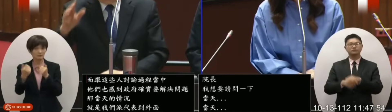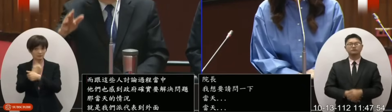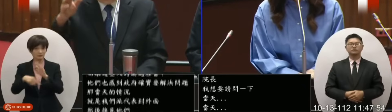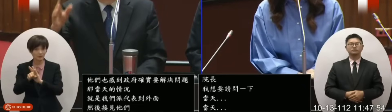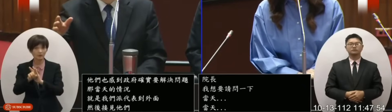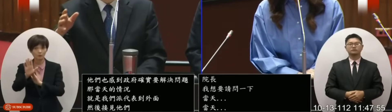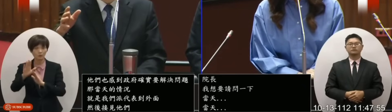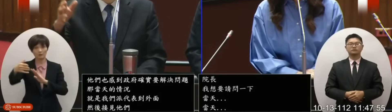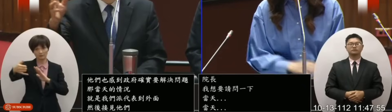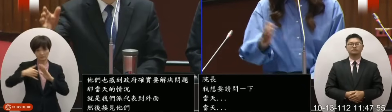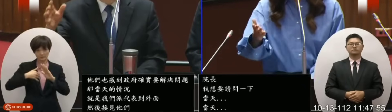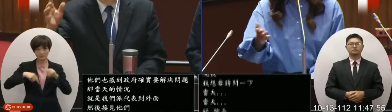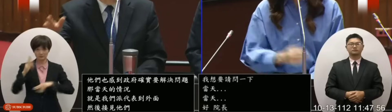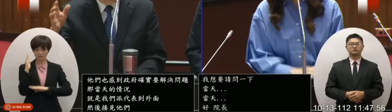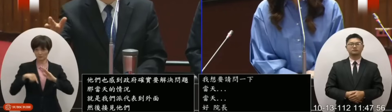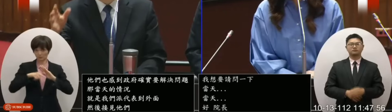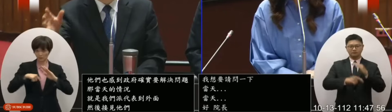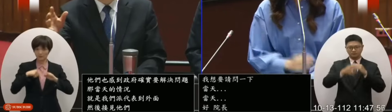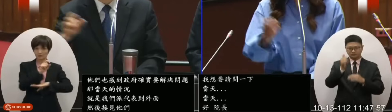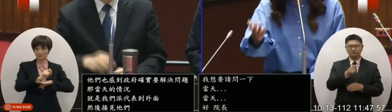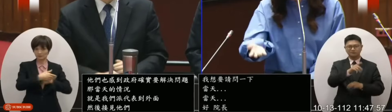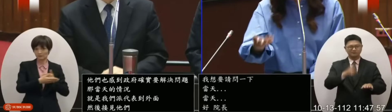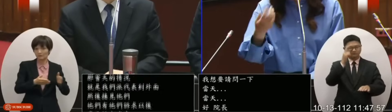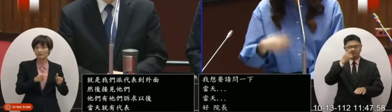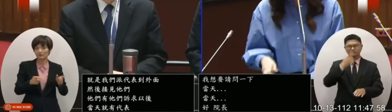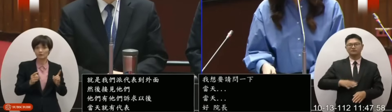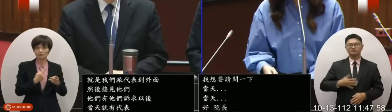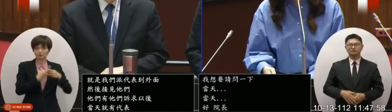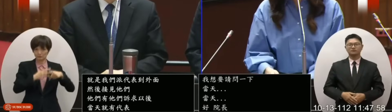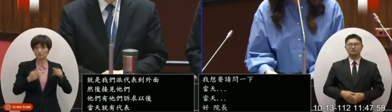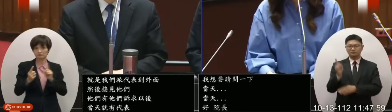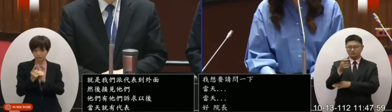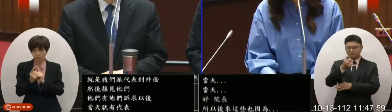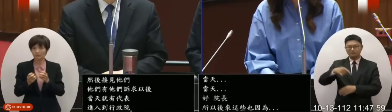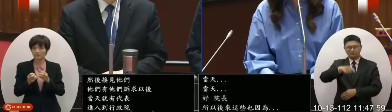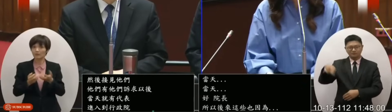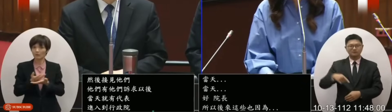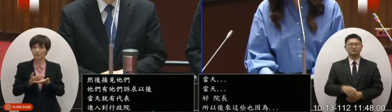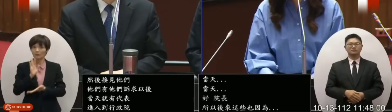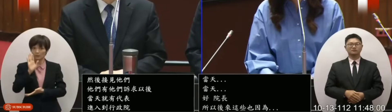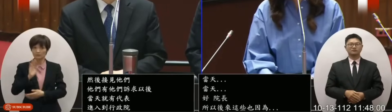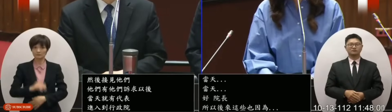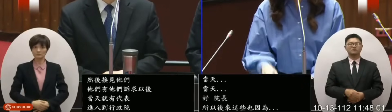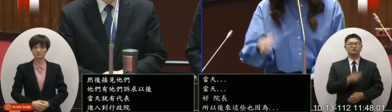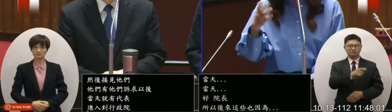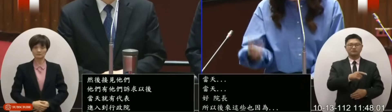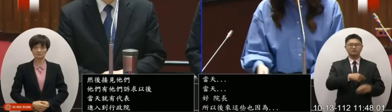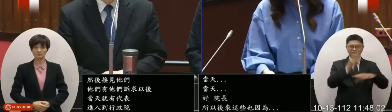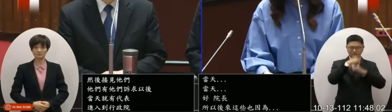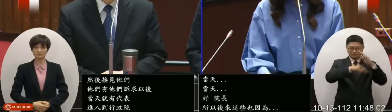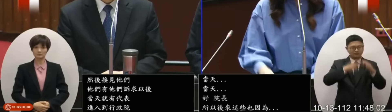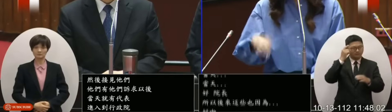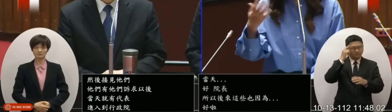表进入到行政院里面，有消防 办的主任来接见。院长，我知道你的意思，你的意思是说这些打火弟兄其实对你们的诚意都觉得很感动，也